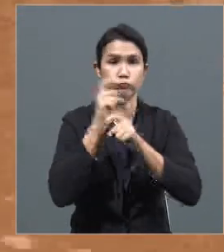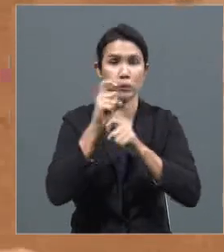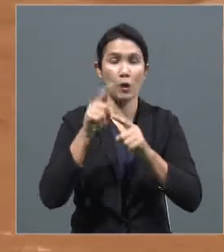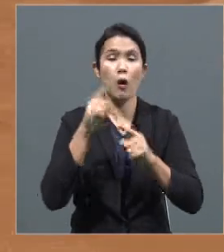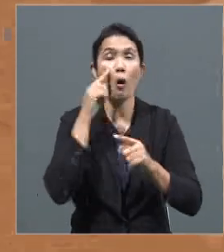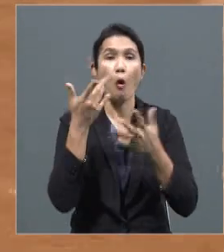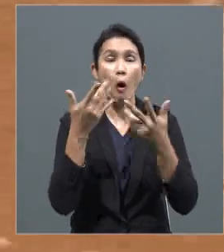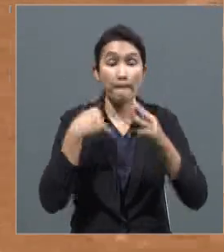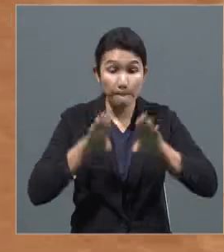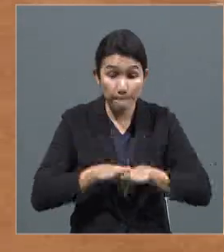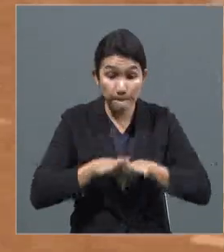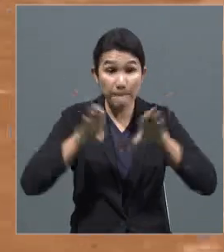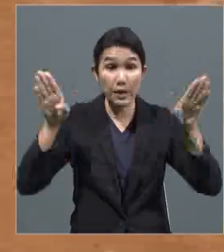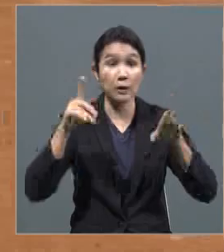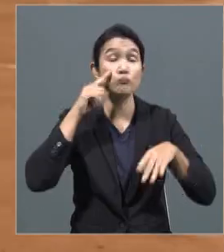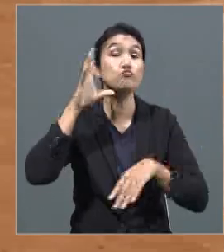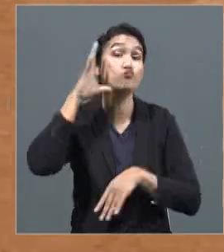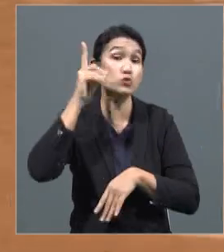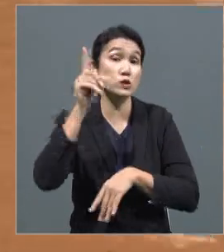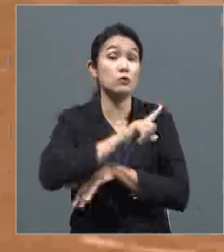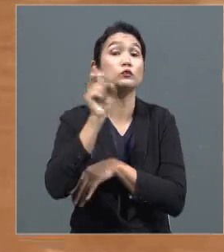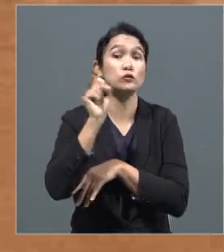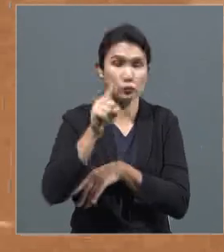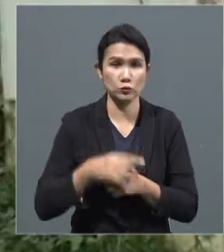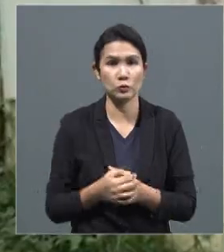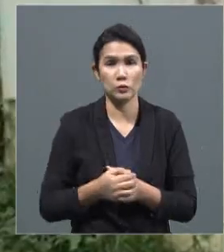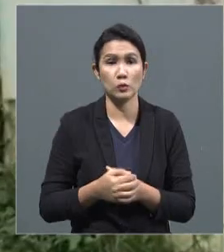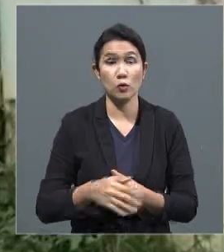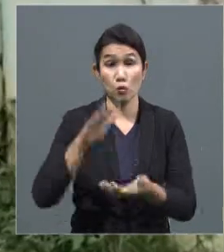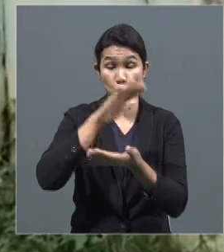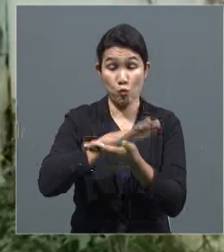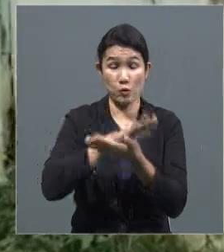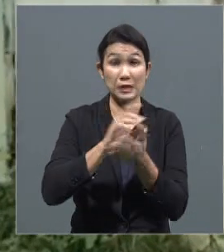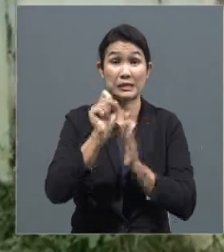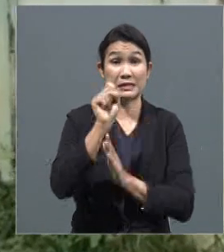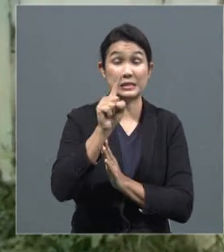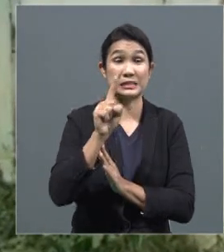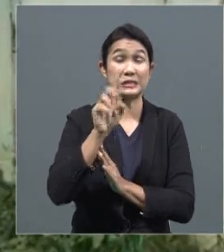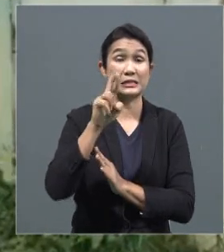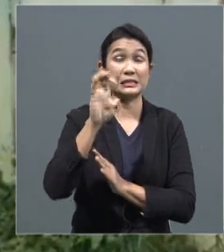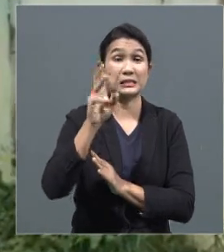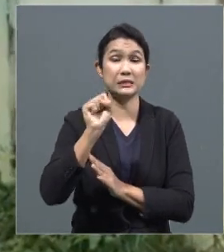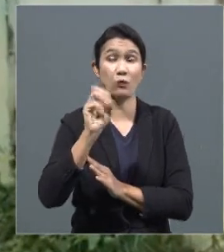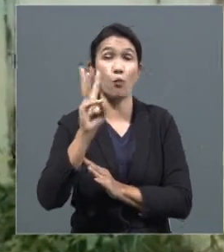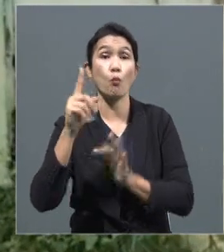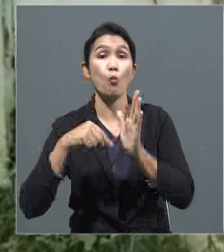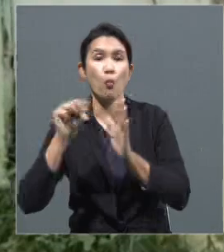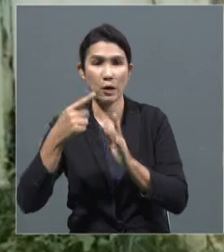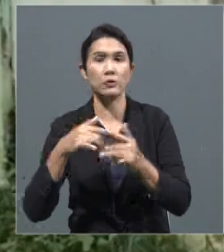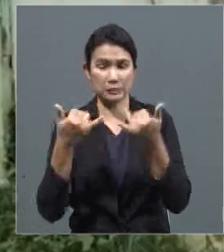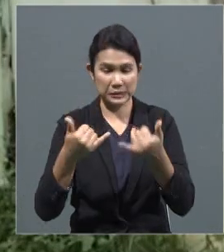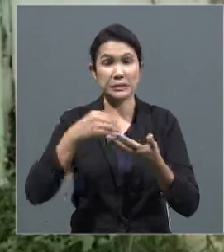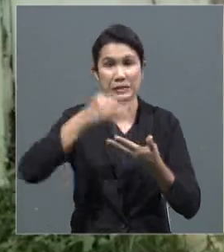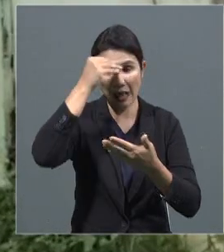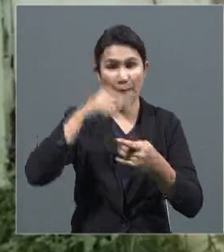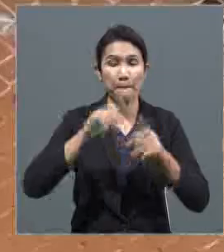าเปิดเรียนปกติวันพรุ่งนี้วันศุกร์นะฮะในขณะที่โรงเรียนศรีสวัสดิ์วิทยาคารก็ประกาศจัดการเรียนการสอนในวันนี้แบบ